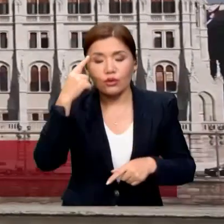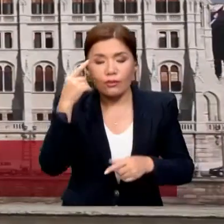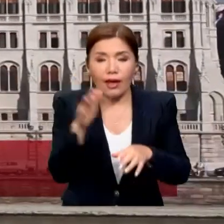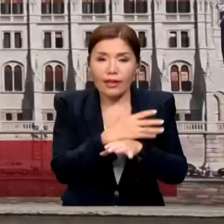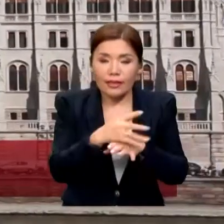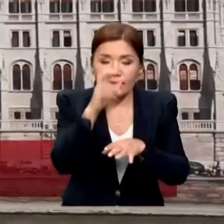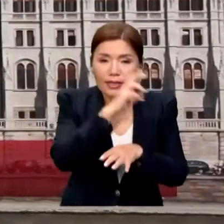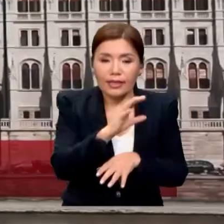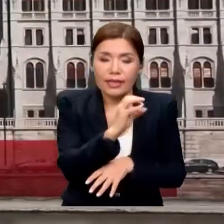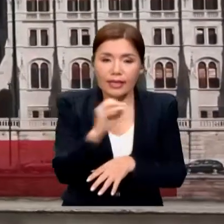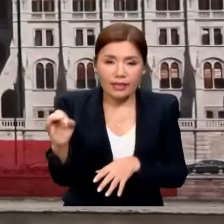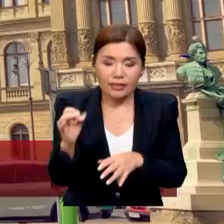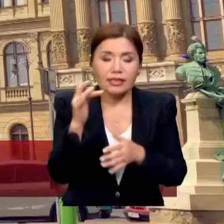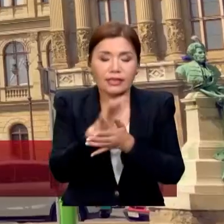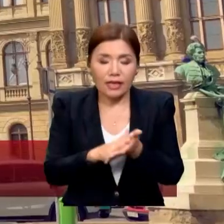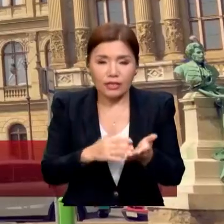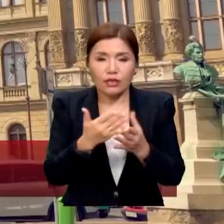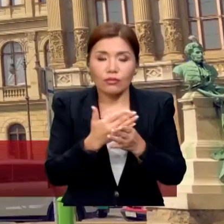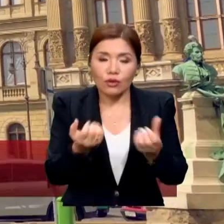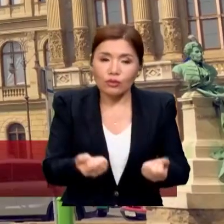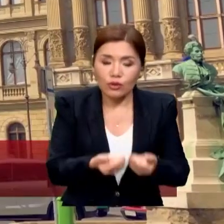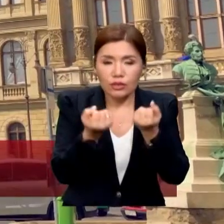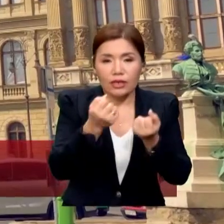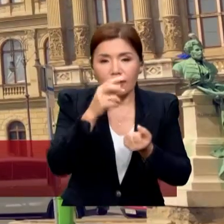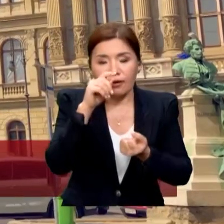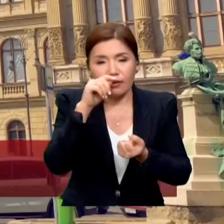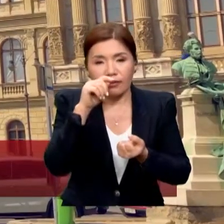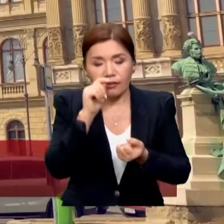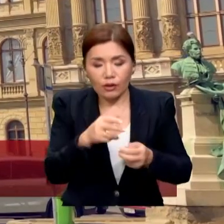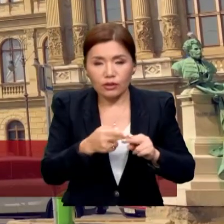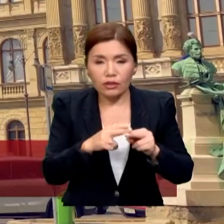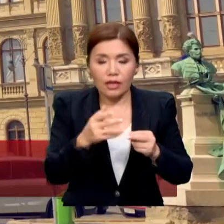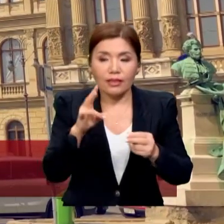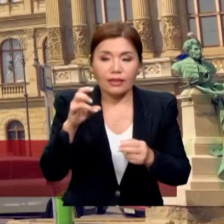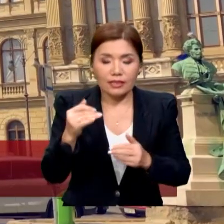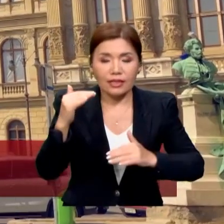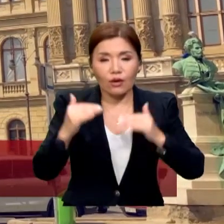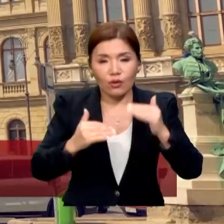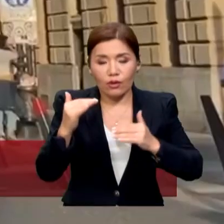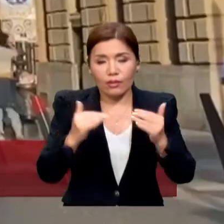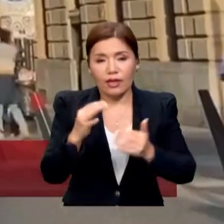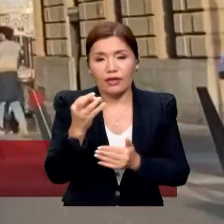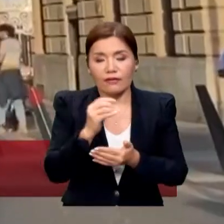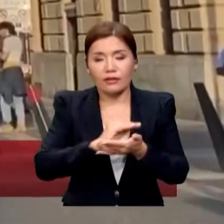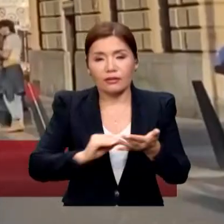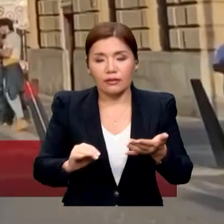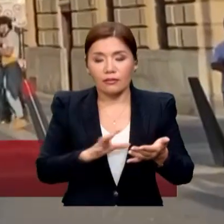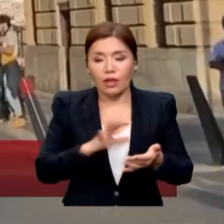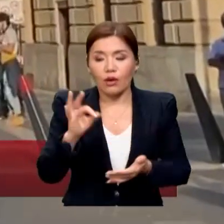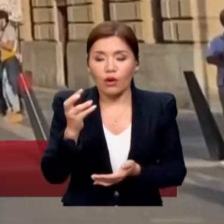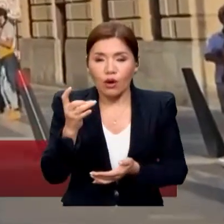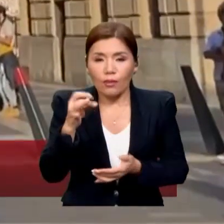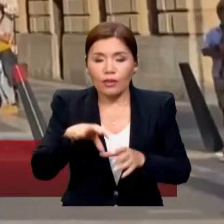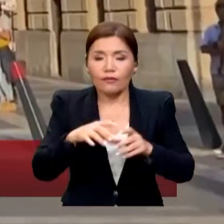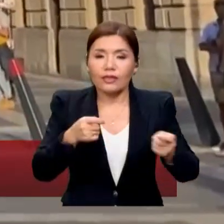отдельные страны ЕС могут продолжать оказывать Украине военную помощь, но на национальном уровне, пишет Евроньюс. Напомним, Орбан находится